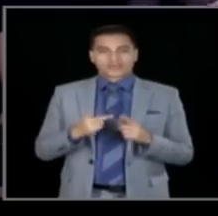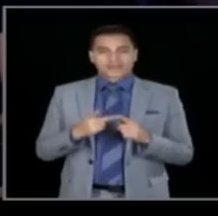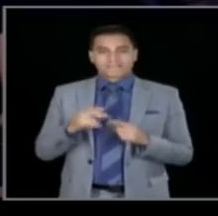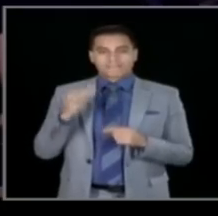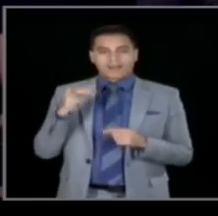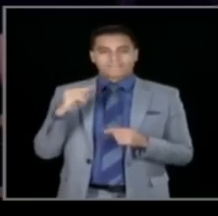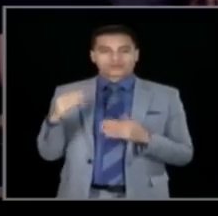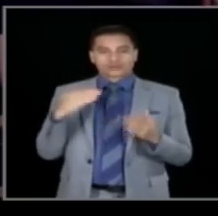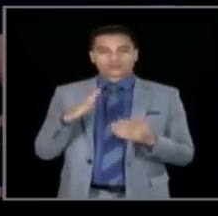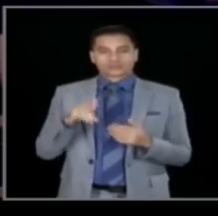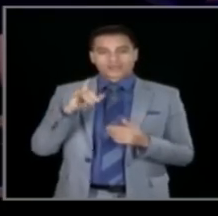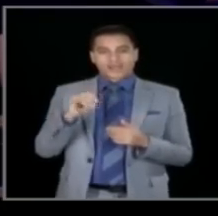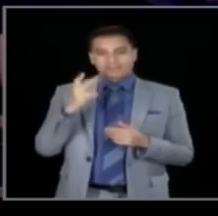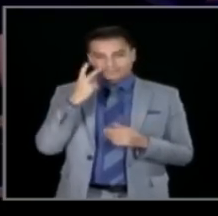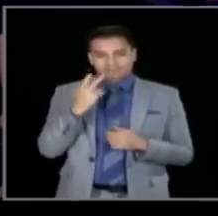محمد حسام،